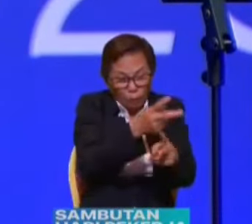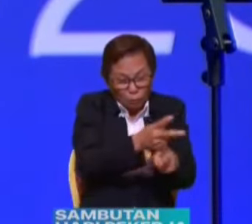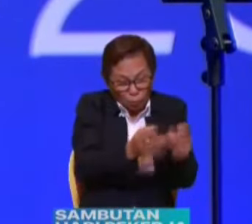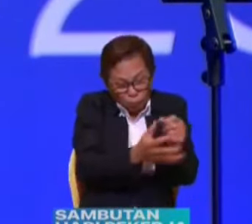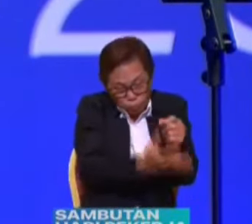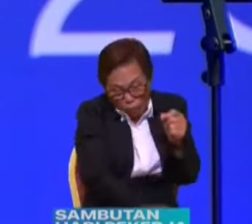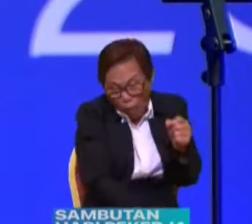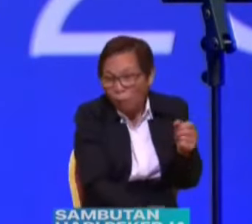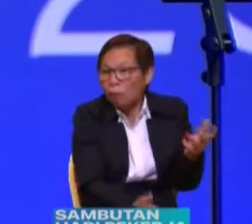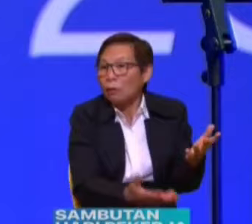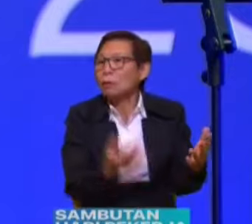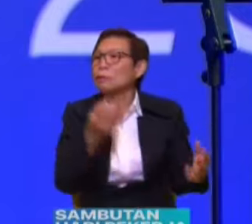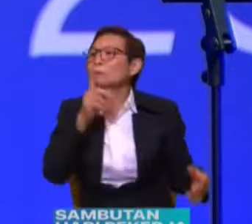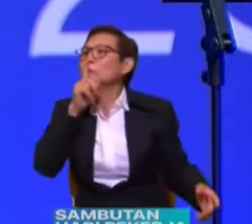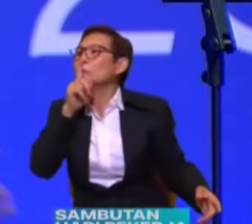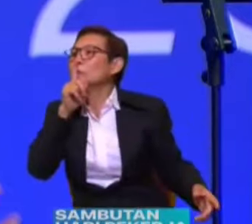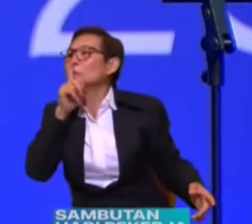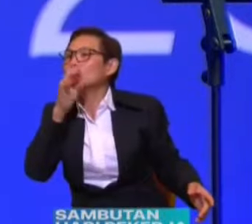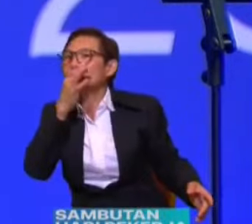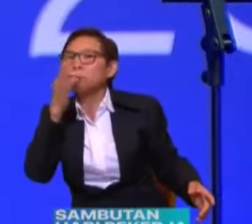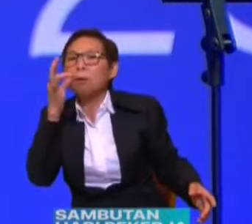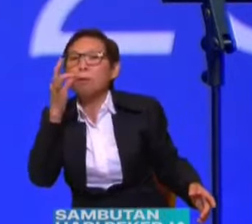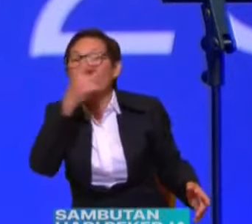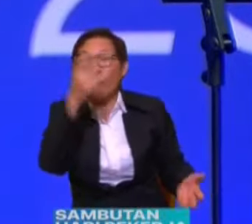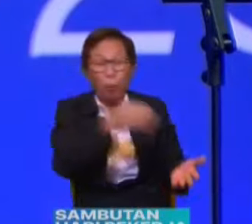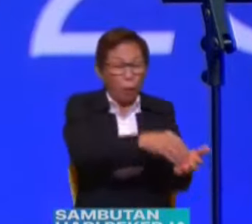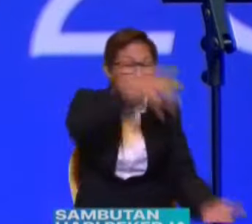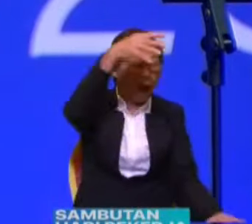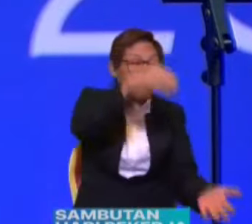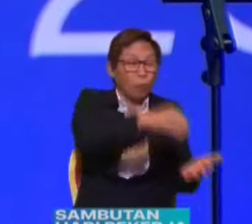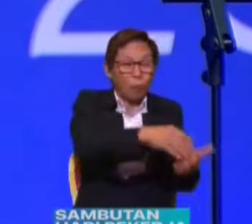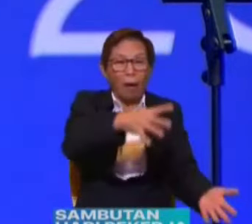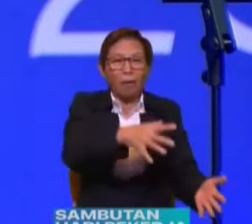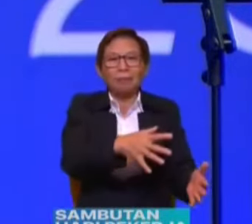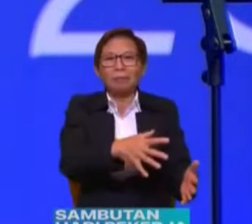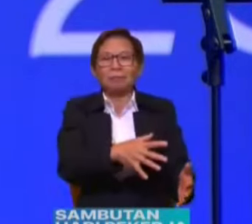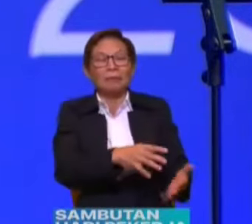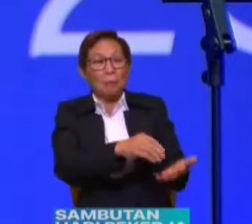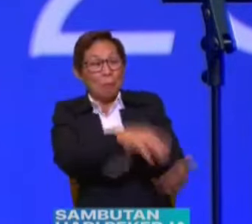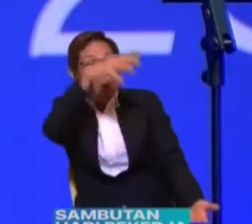suarakan. Kerana terlalu kaya, terlalu besar, tak berani tegur.